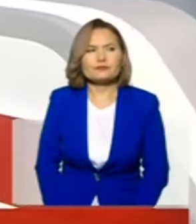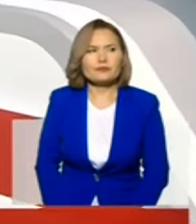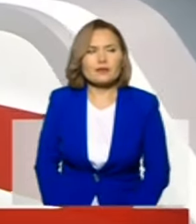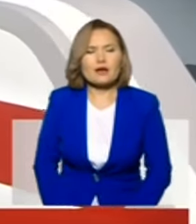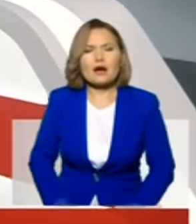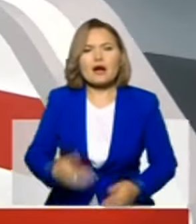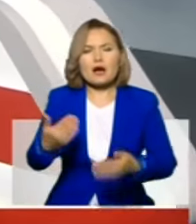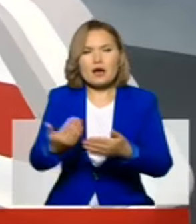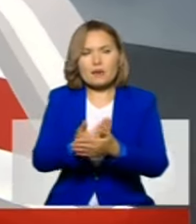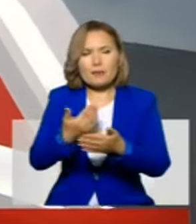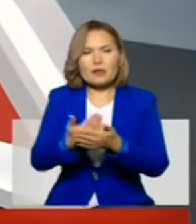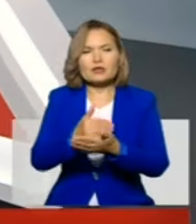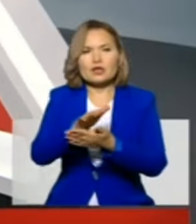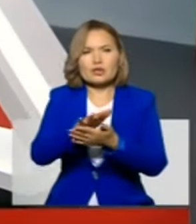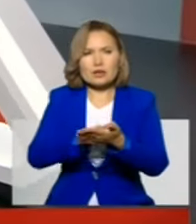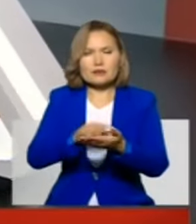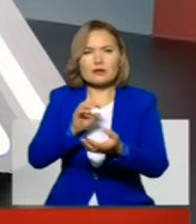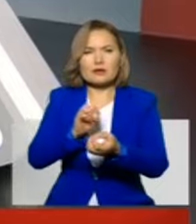Ақпараттан ары қарай көретініз.